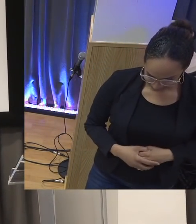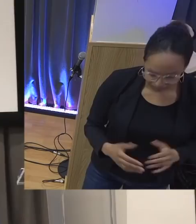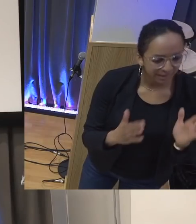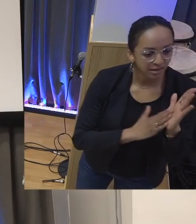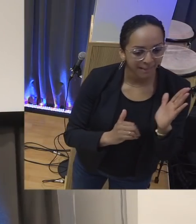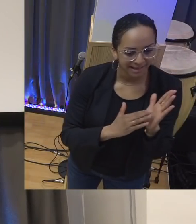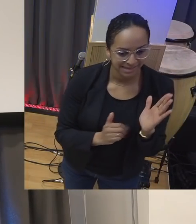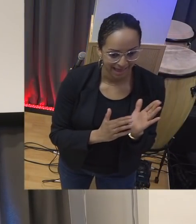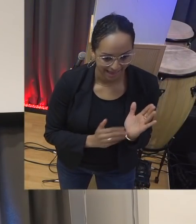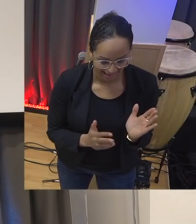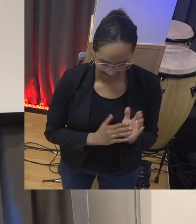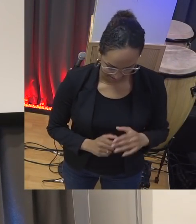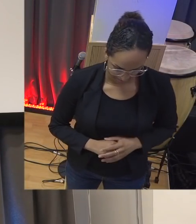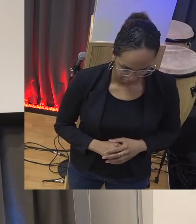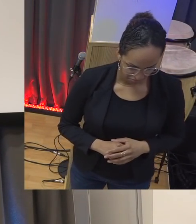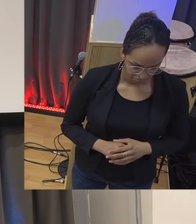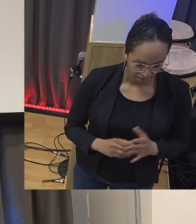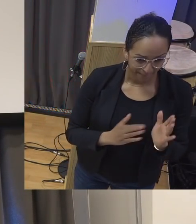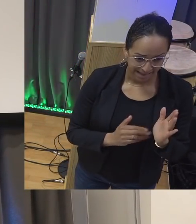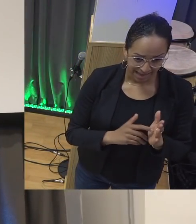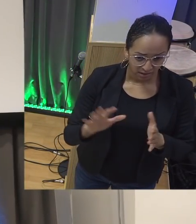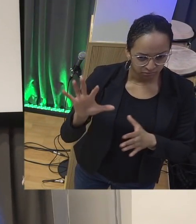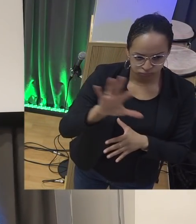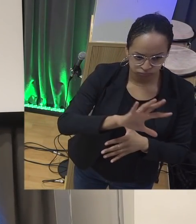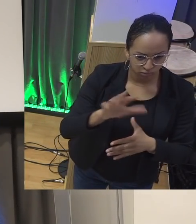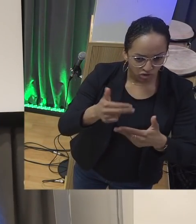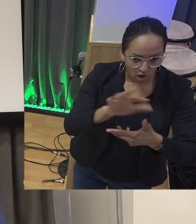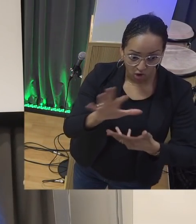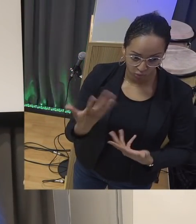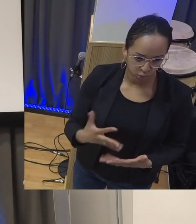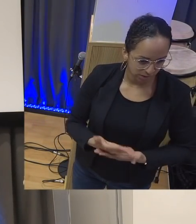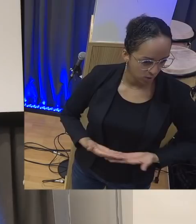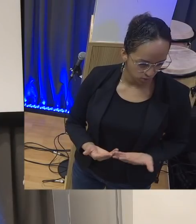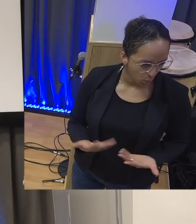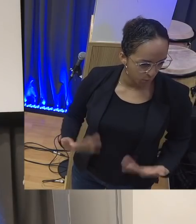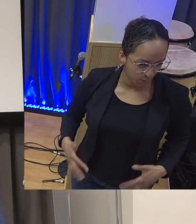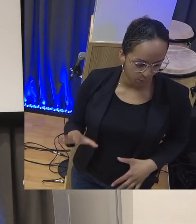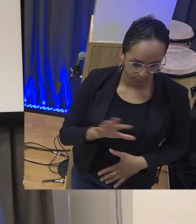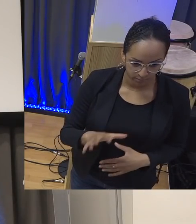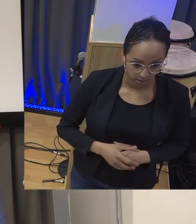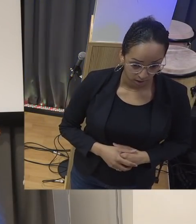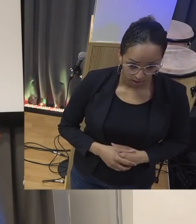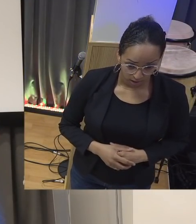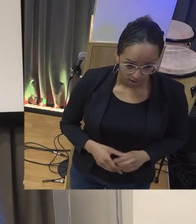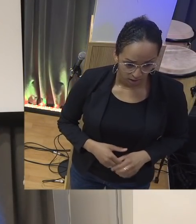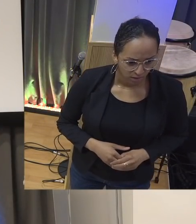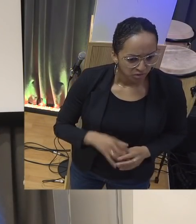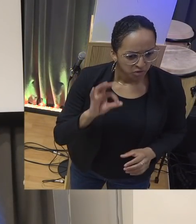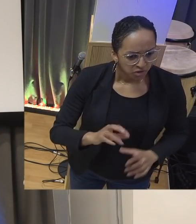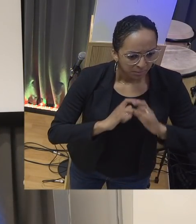Marseille, Herbel, quartier vraiment chaud, et un pasteur nous a fait un message zama sur le combat